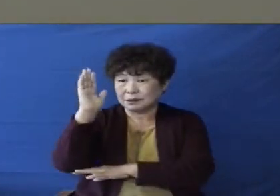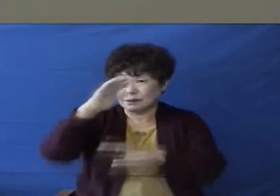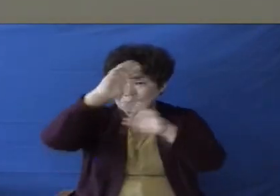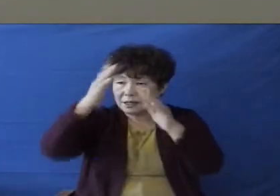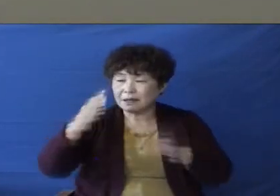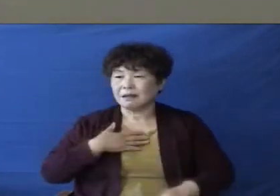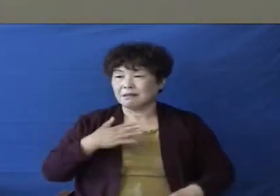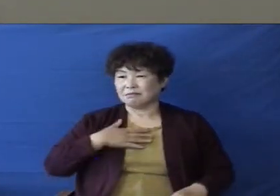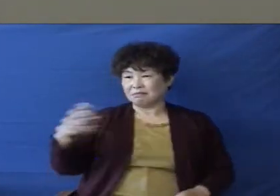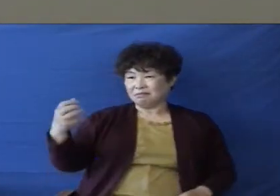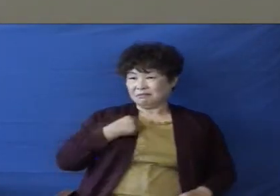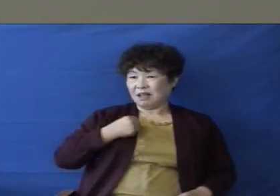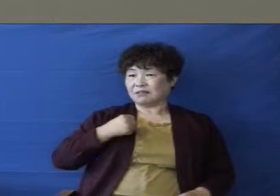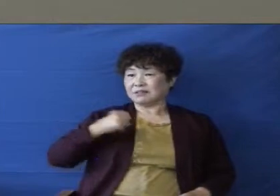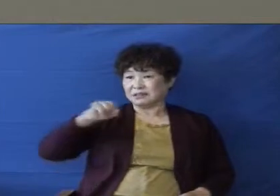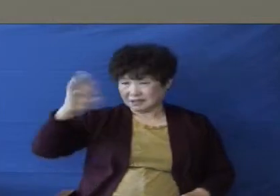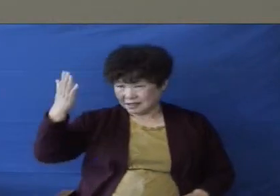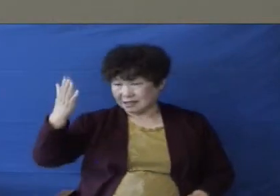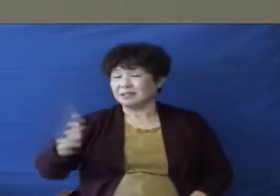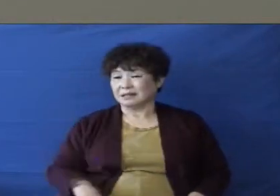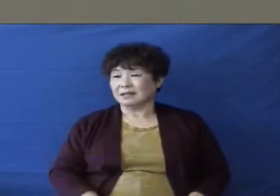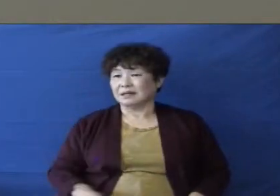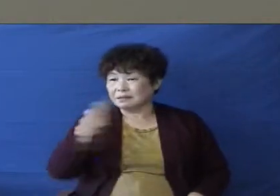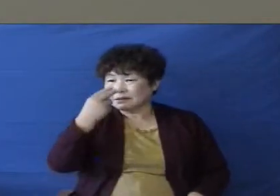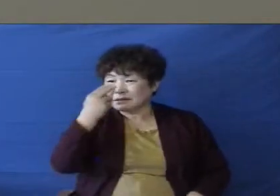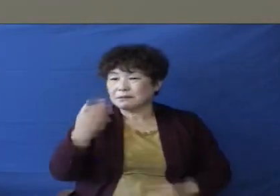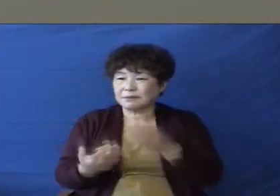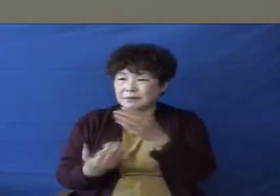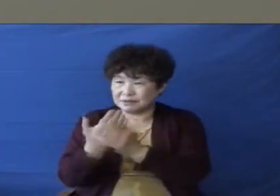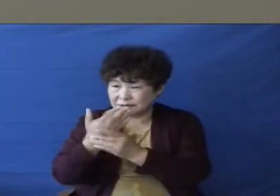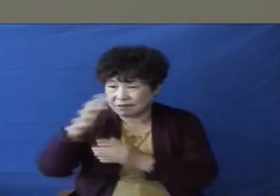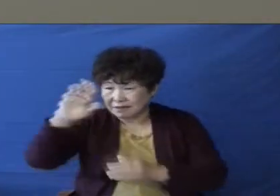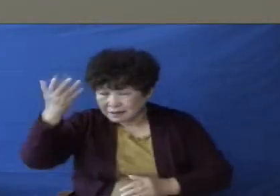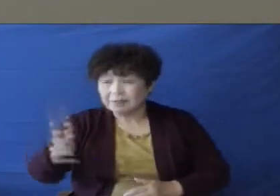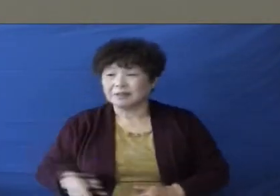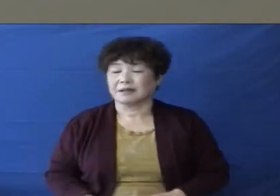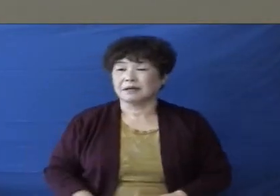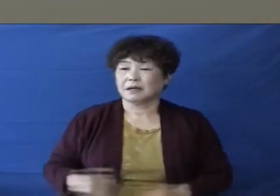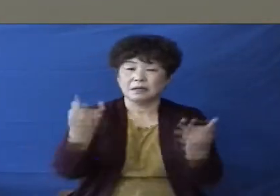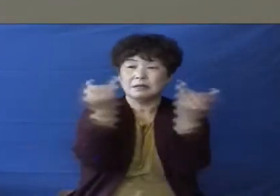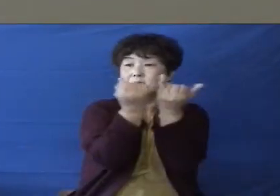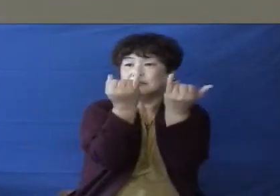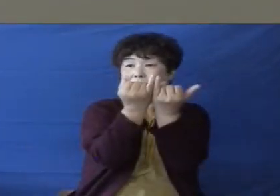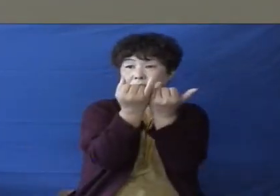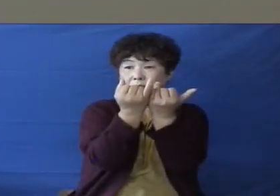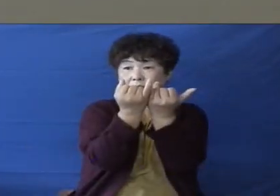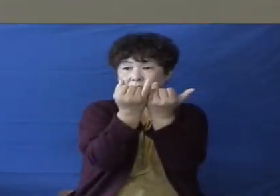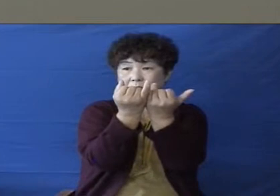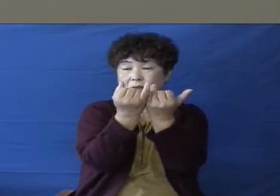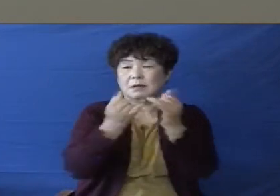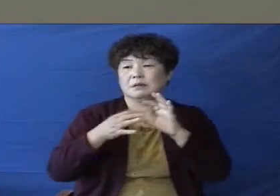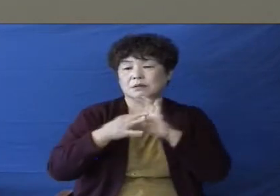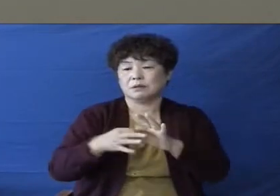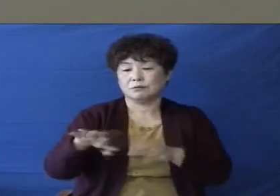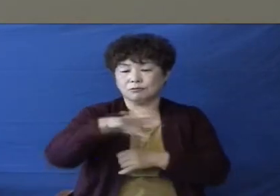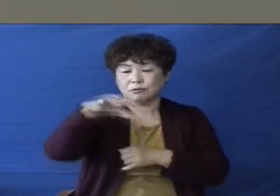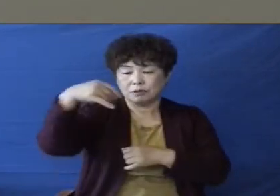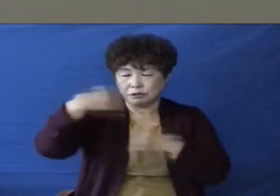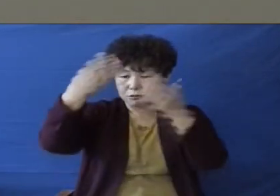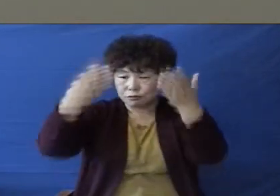줄로 믿습니다 아 그래서 이 여인이 여인을 통해서 우리에게 주고자 하는